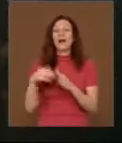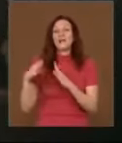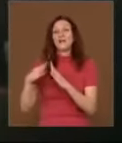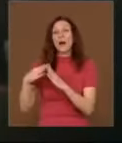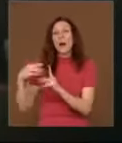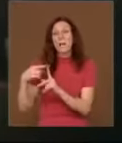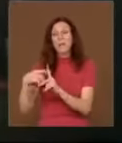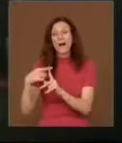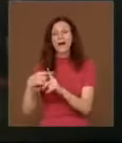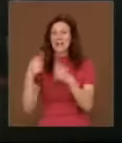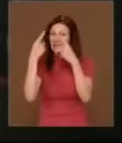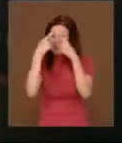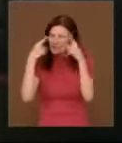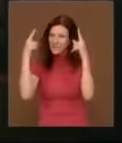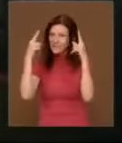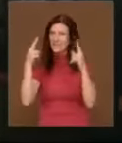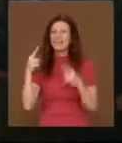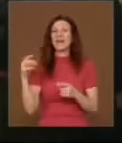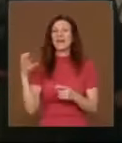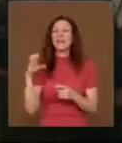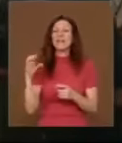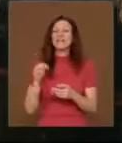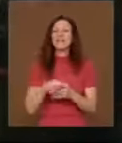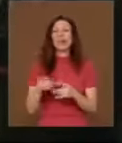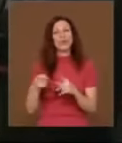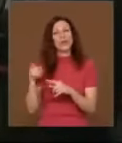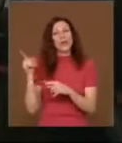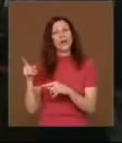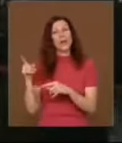параклиса на Светия Синод, така че